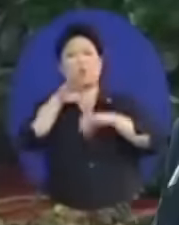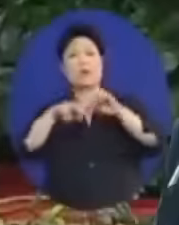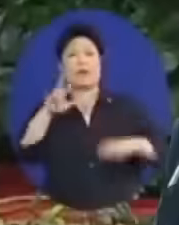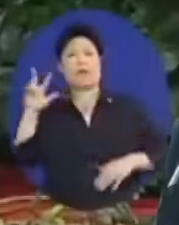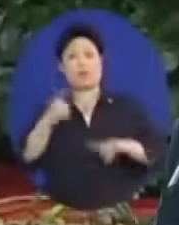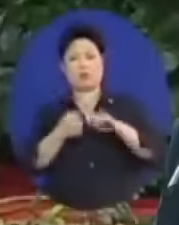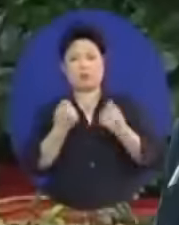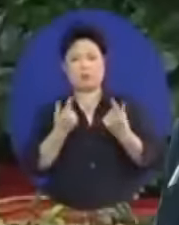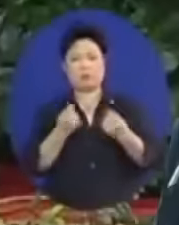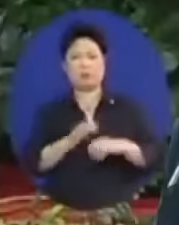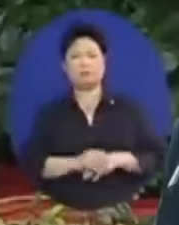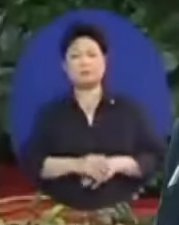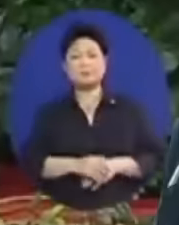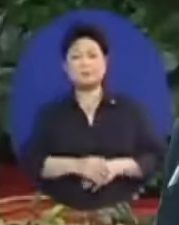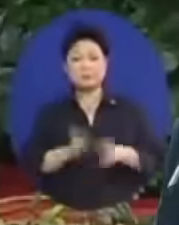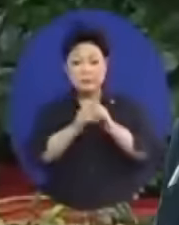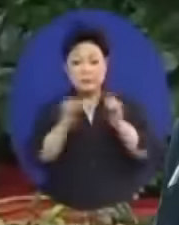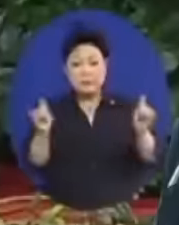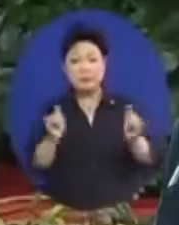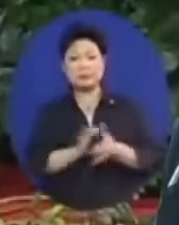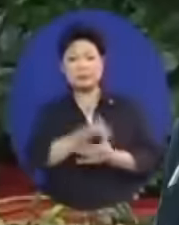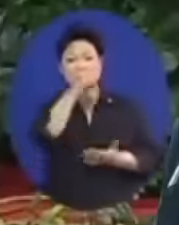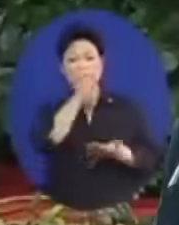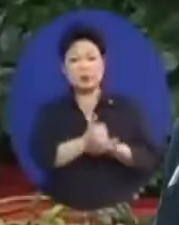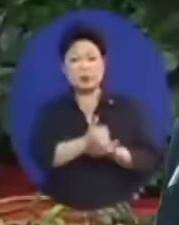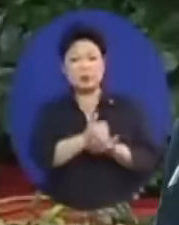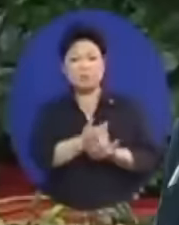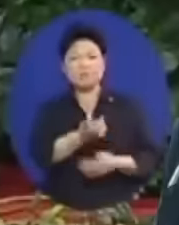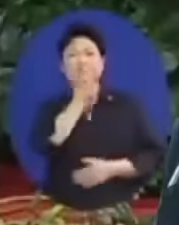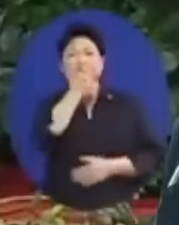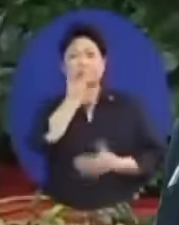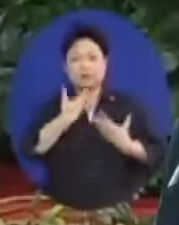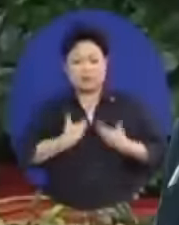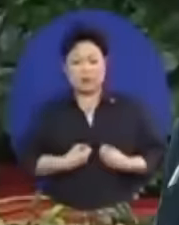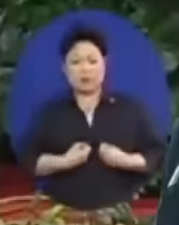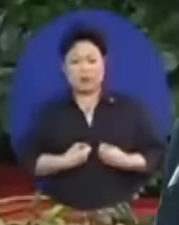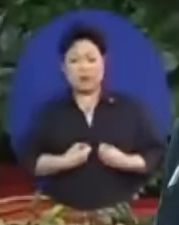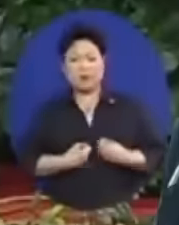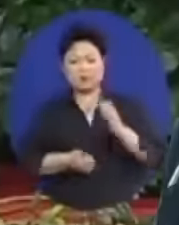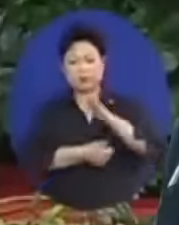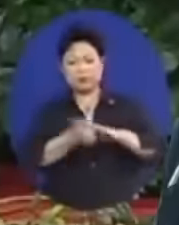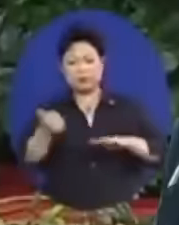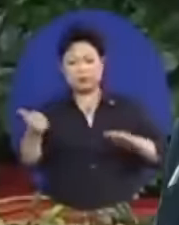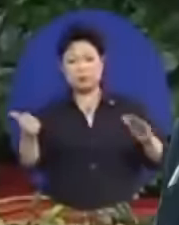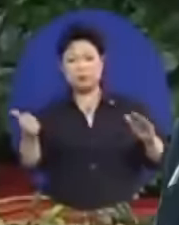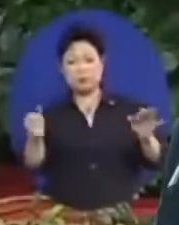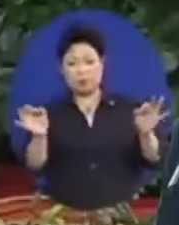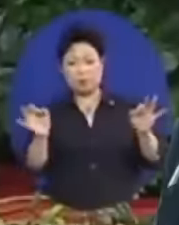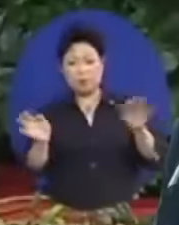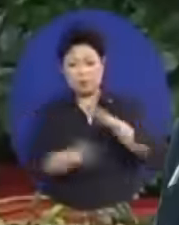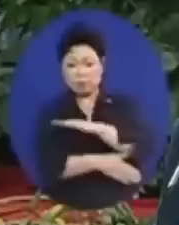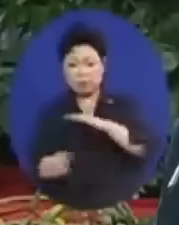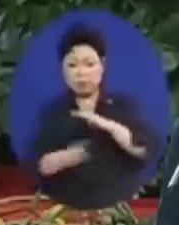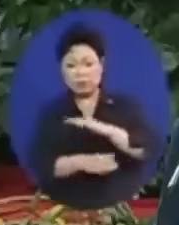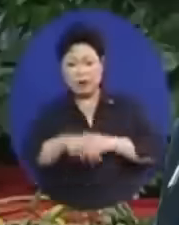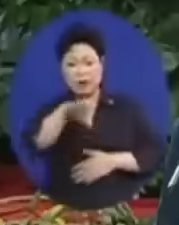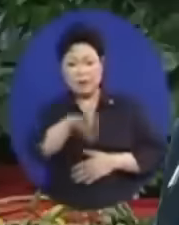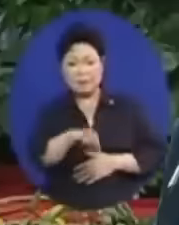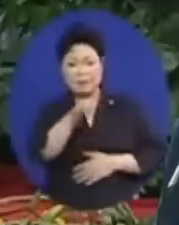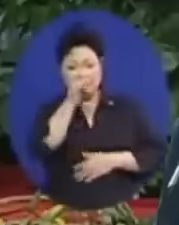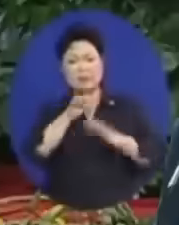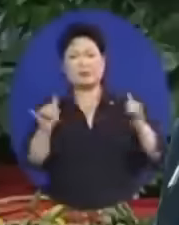것입니까? 실존주의에서 인간은 죄와 죄책의 절망, 허무와 무의미, 죽음과 무의 절망 앞에 선